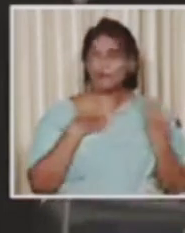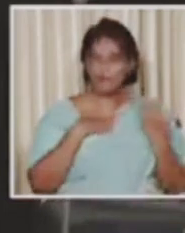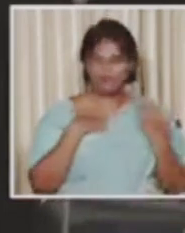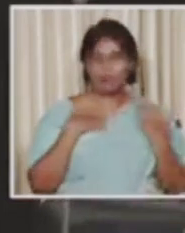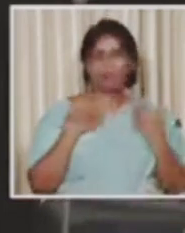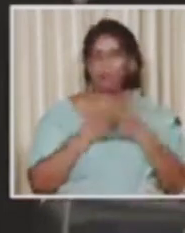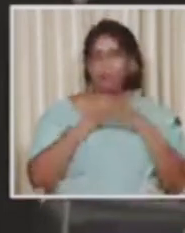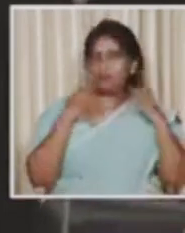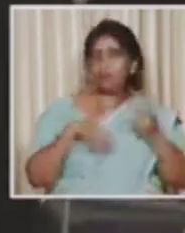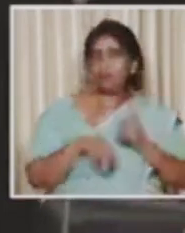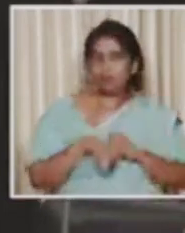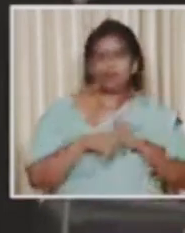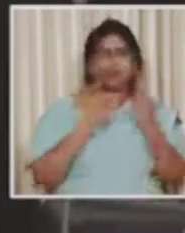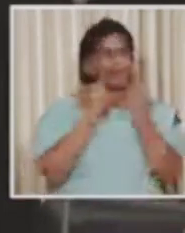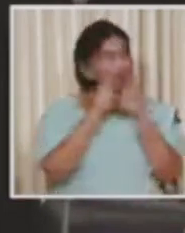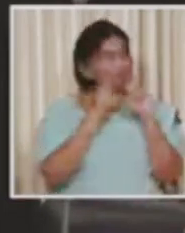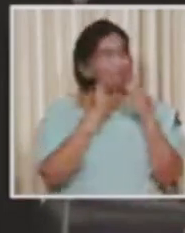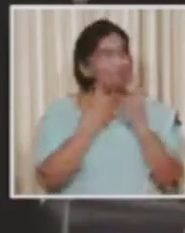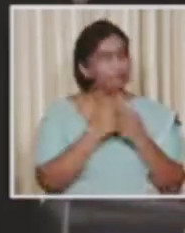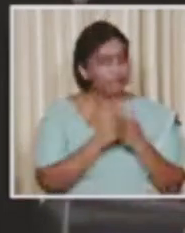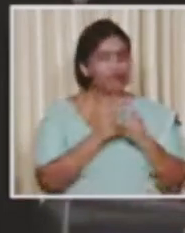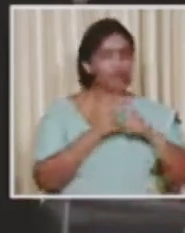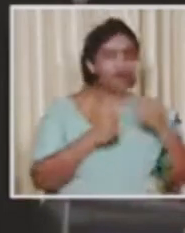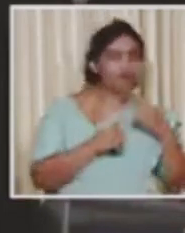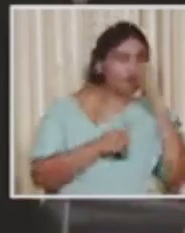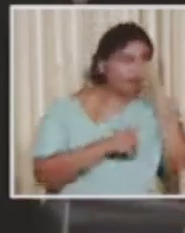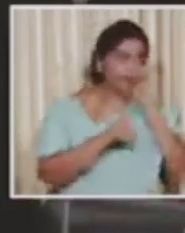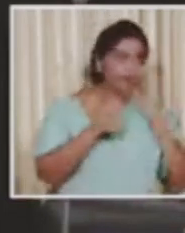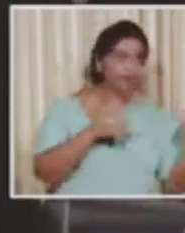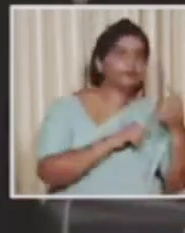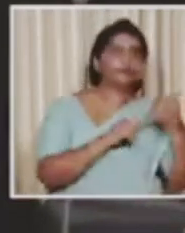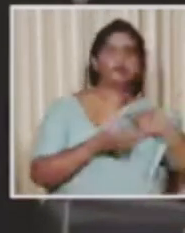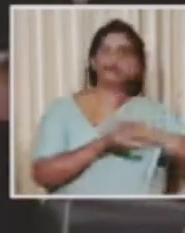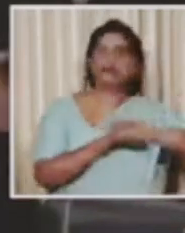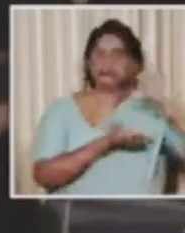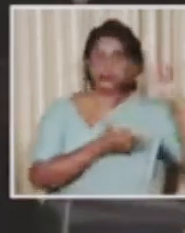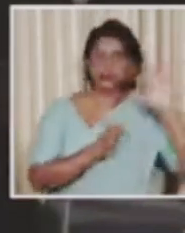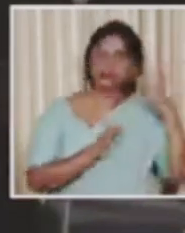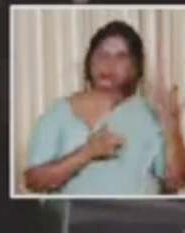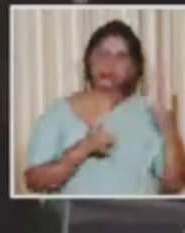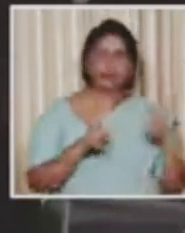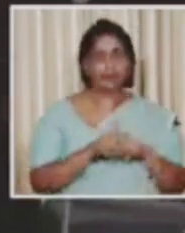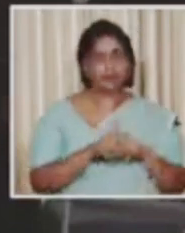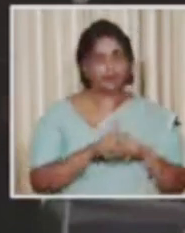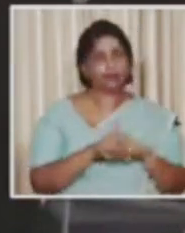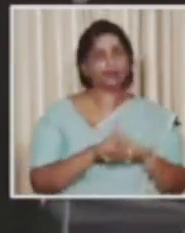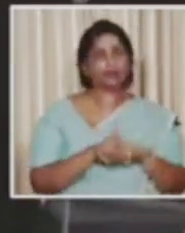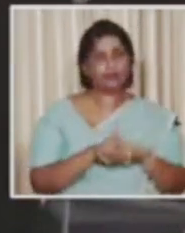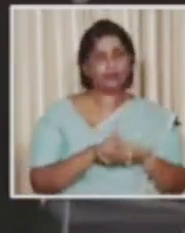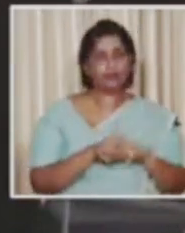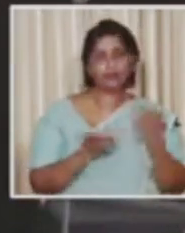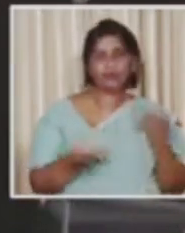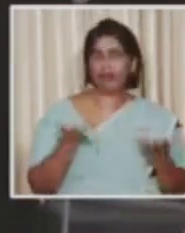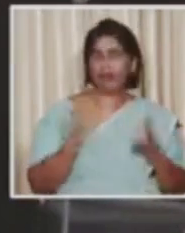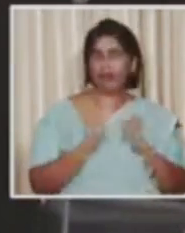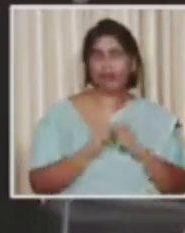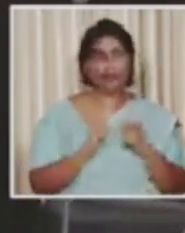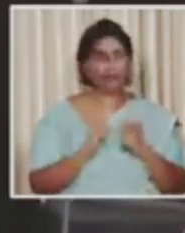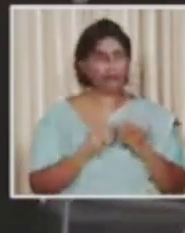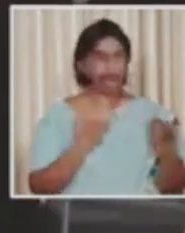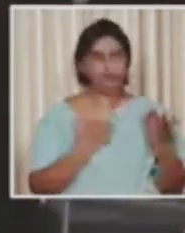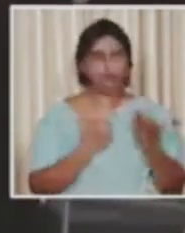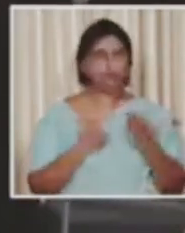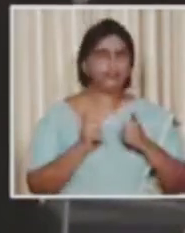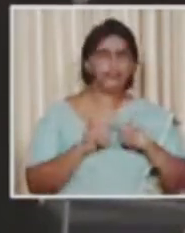ගොඩක් වෙලාවට නොයෙක් නොයෙක් මාර්ග පාවිච්චි කරලා විදේශගත වෙනවා. සමහරලාට වෙන්න පුළුවන් තීන අස්ථාවර භාවයන් තිබිච්ච දේවල් එක්ක